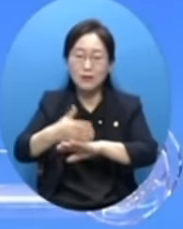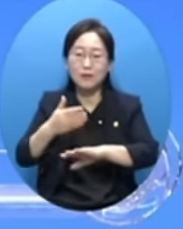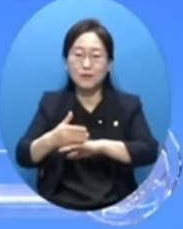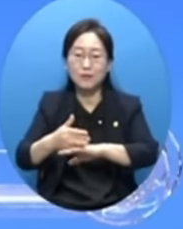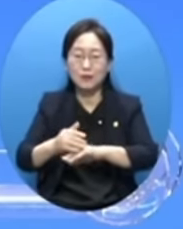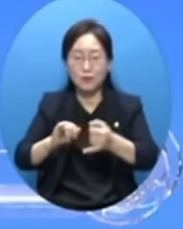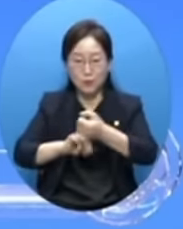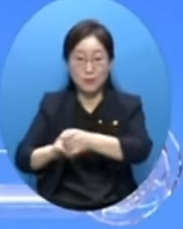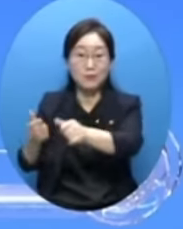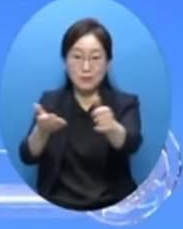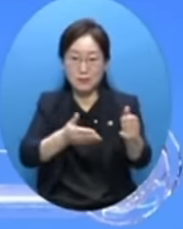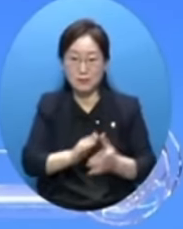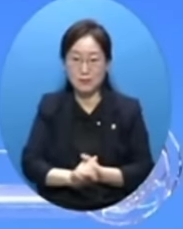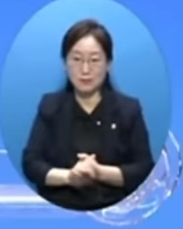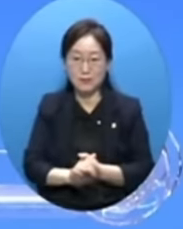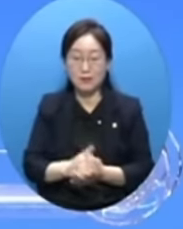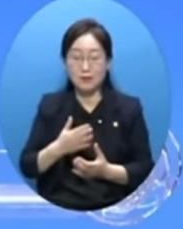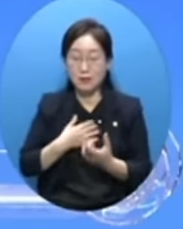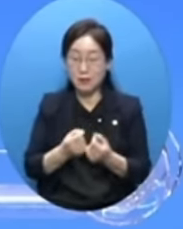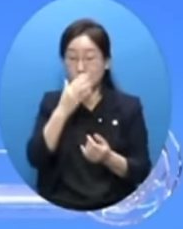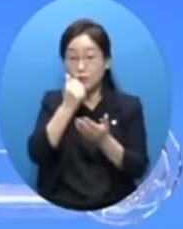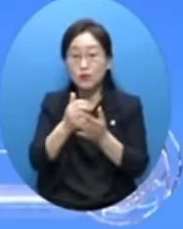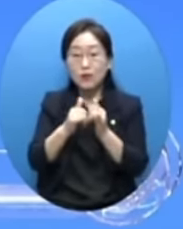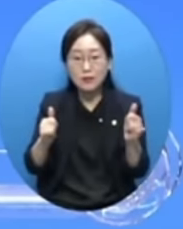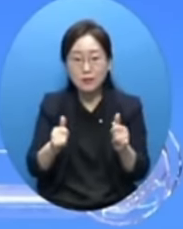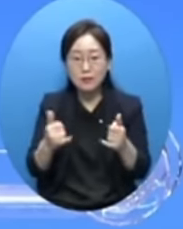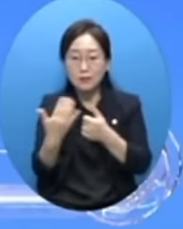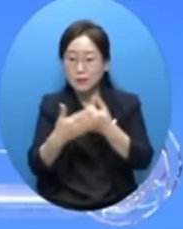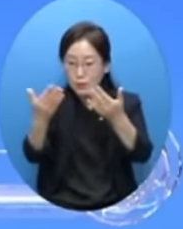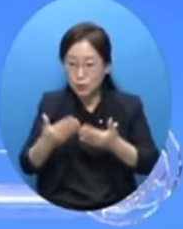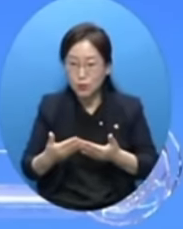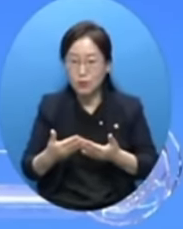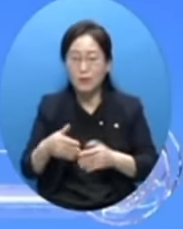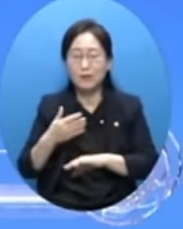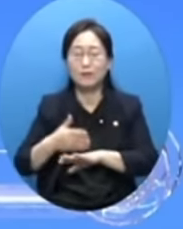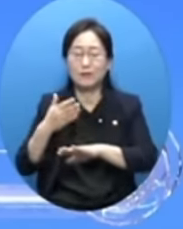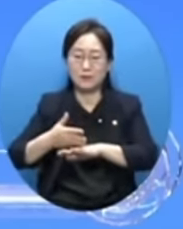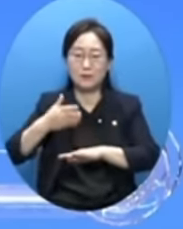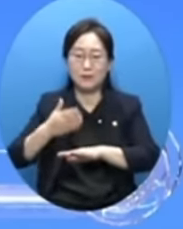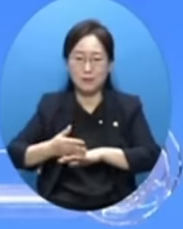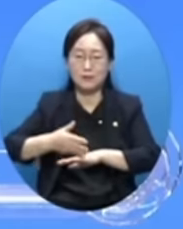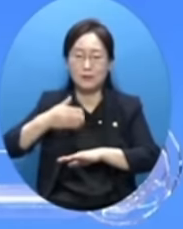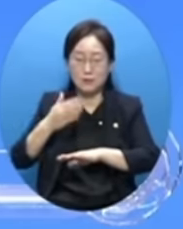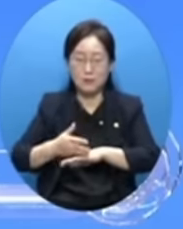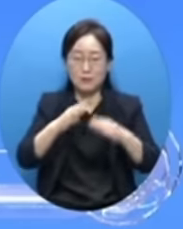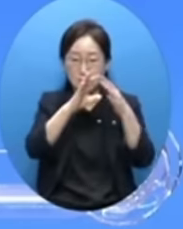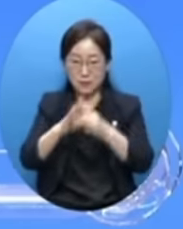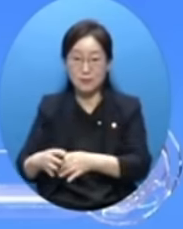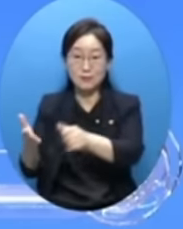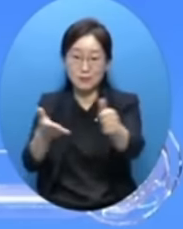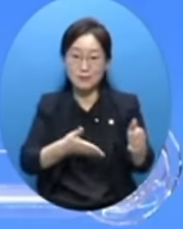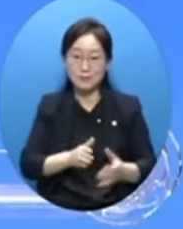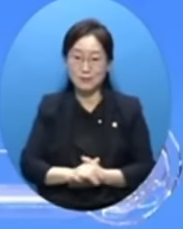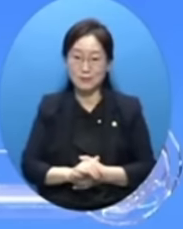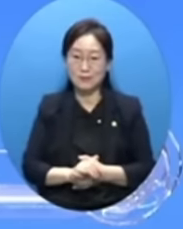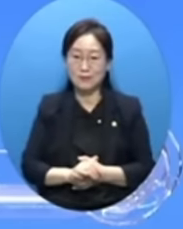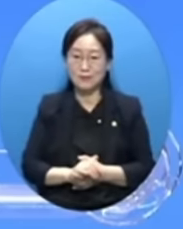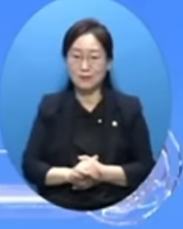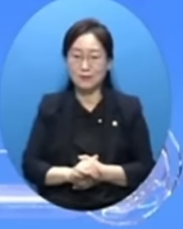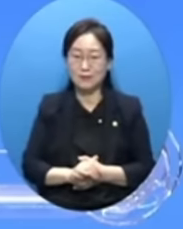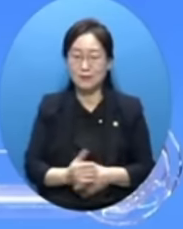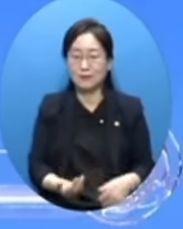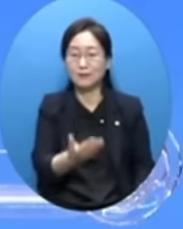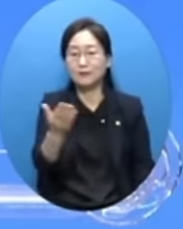바랍니다. 나 같은 죄인을 살리신 주님에 감사하고 또 감사하고 또 감사하시길 바랍니다.